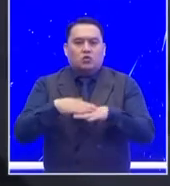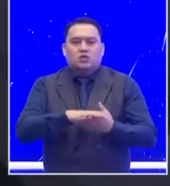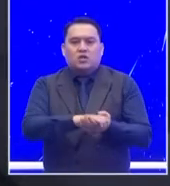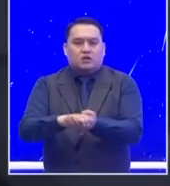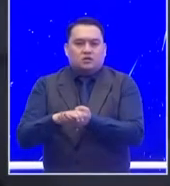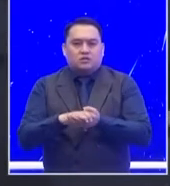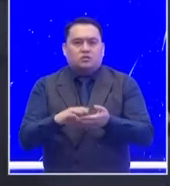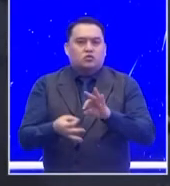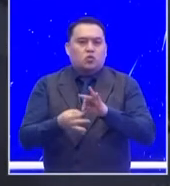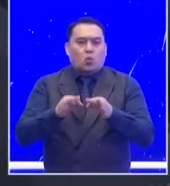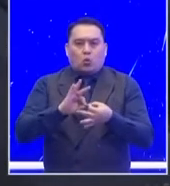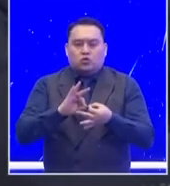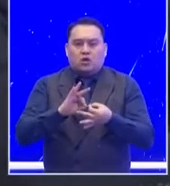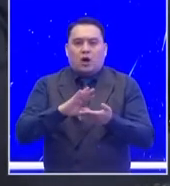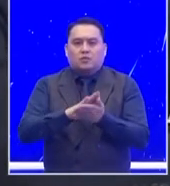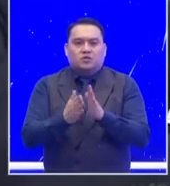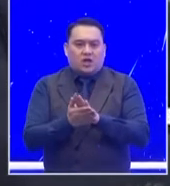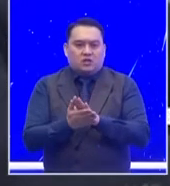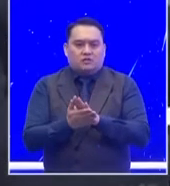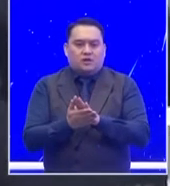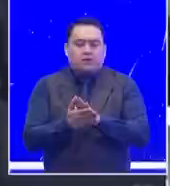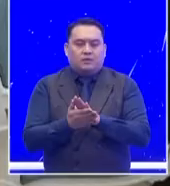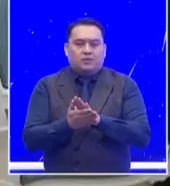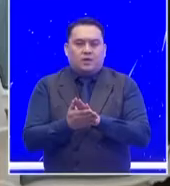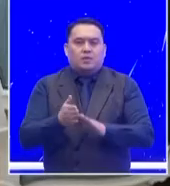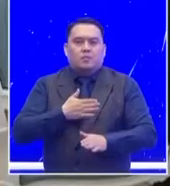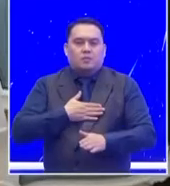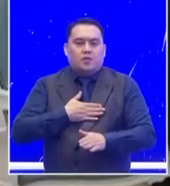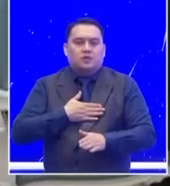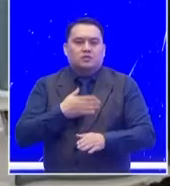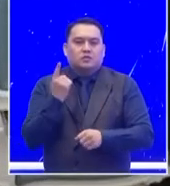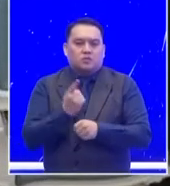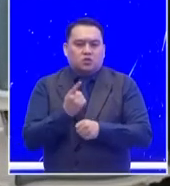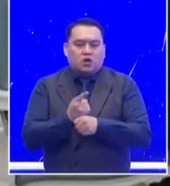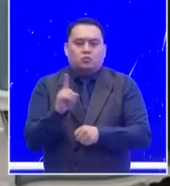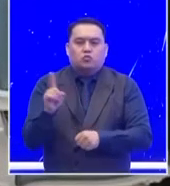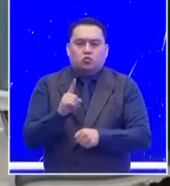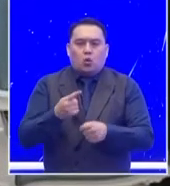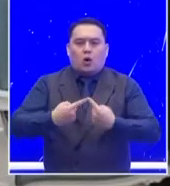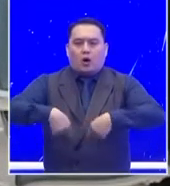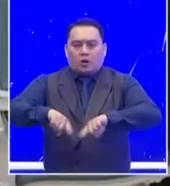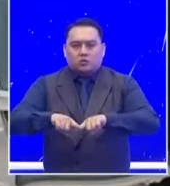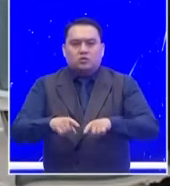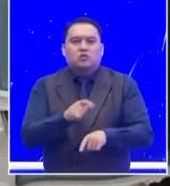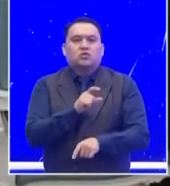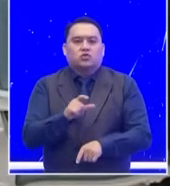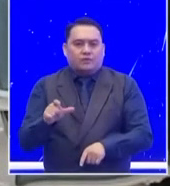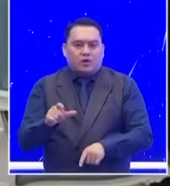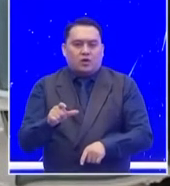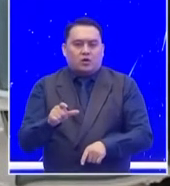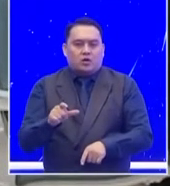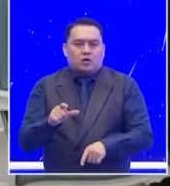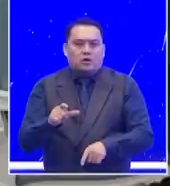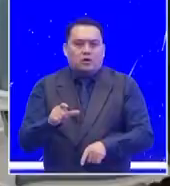единство в самых сложных обстоятельствах. Мы не допустим, чтобы отдельные граждане и в первую очередь